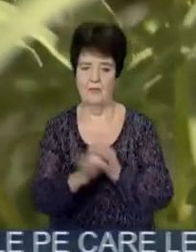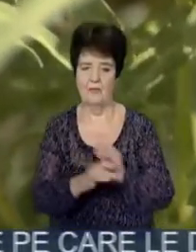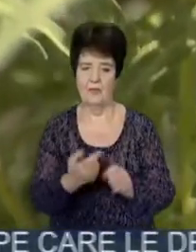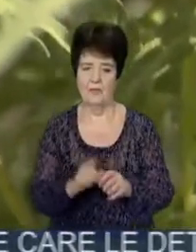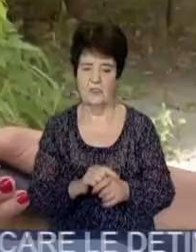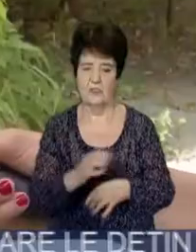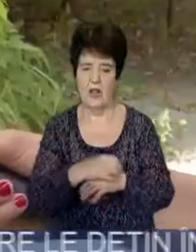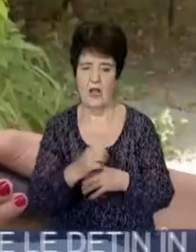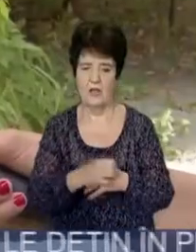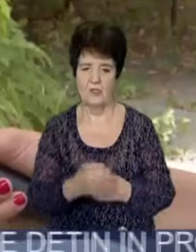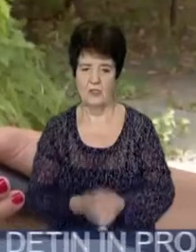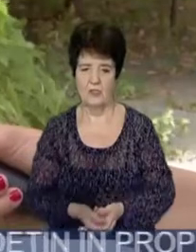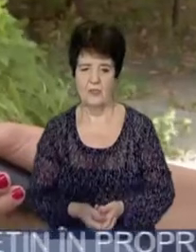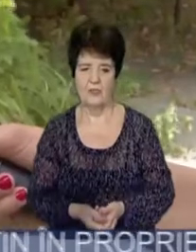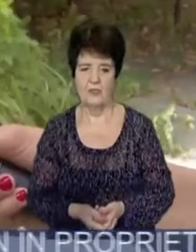acest alergen.